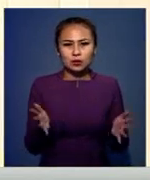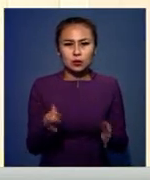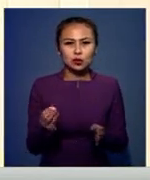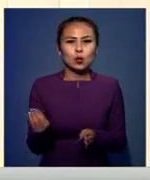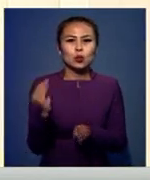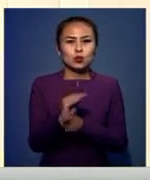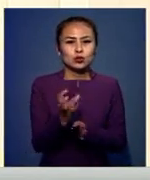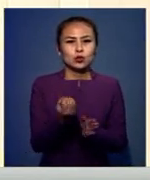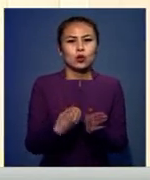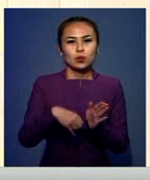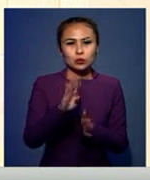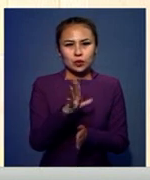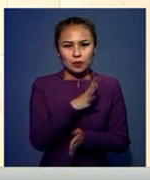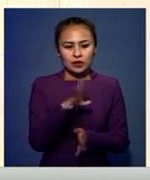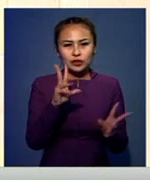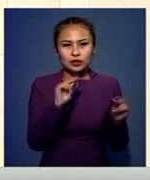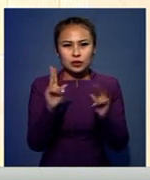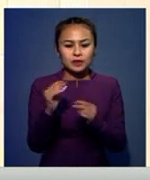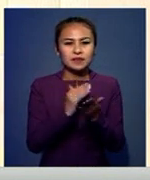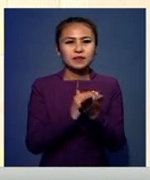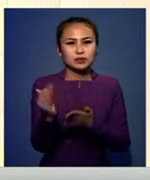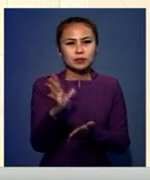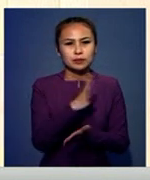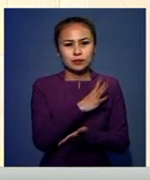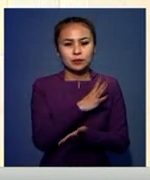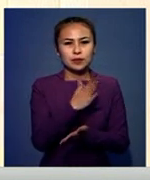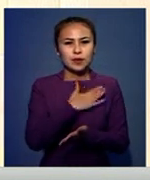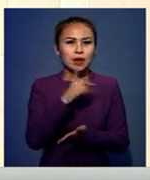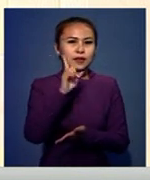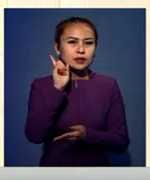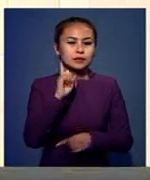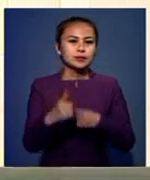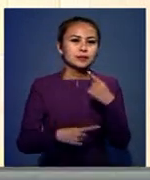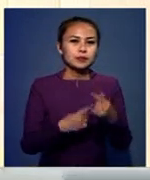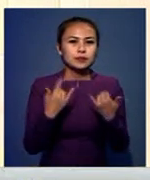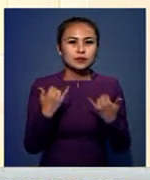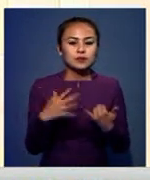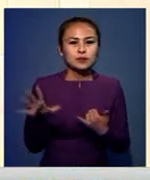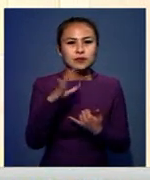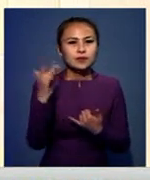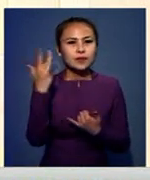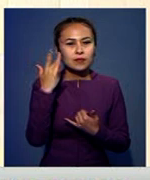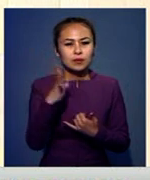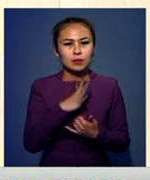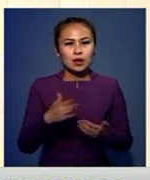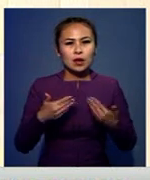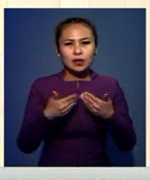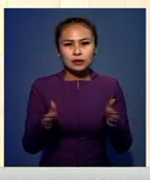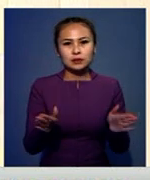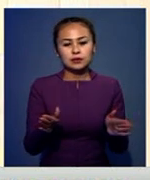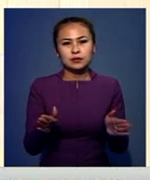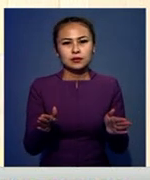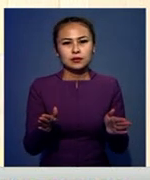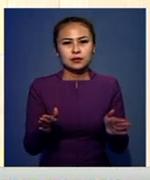берсін, көбейе берсін, бақыттарың түстен болсын. Әсіресе біздің жастарға тілейтінім, сендерді қайда жүрсеңдерді жолдарың болсын.